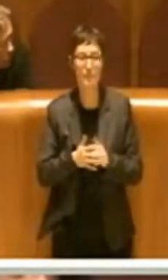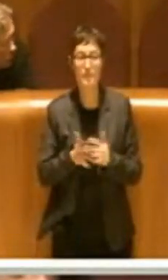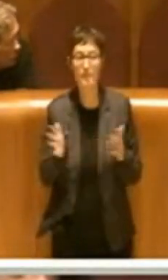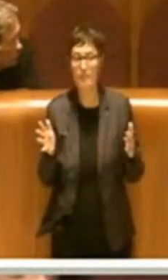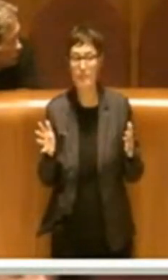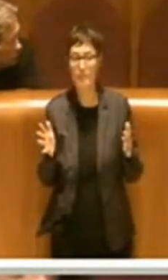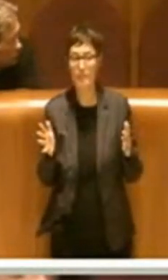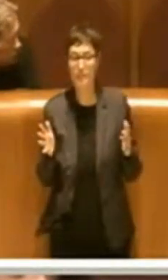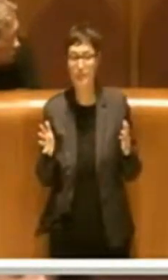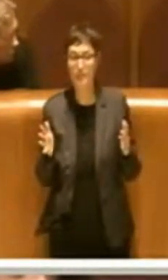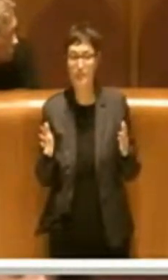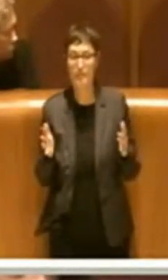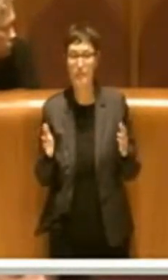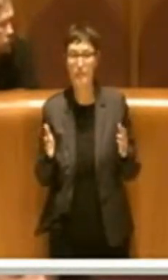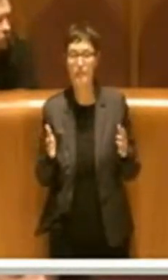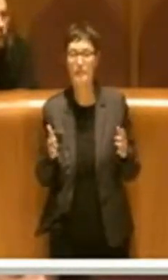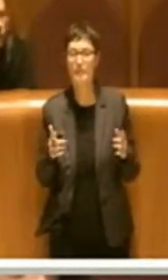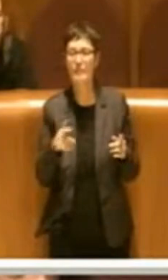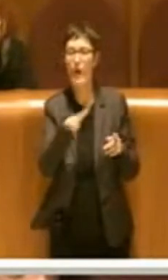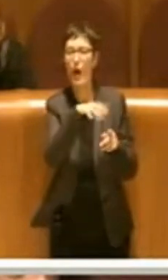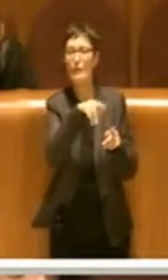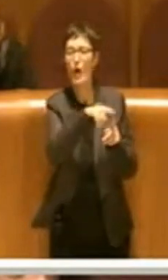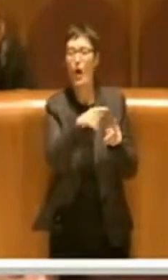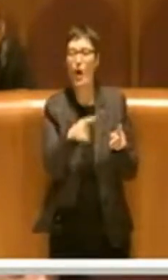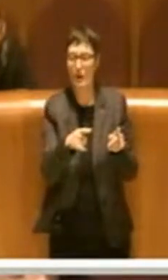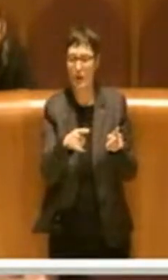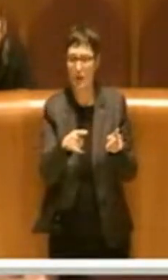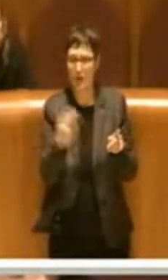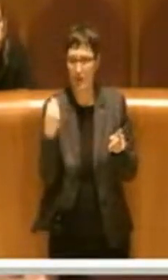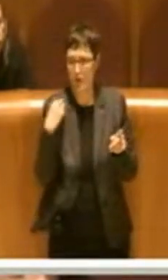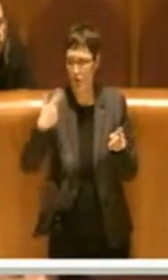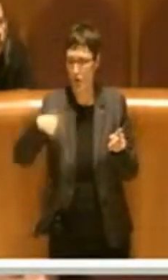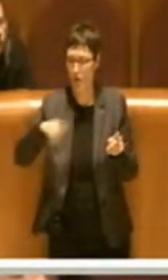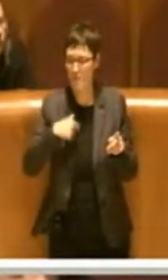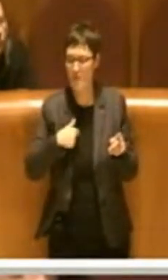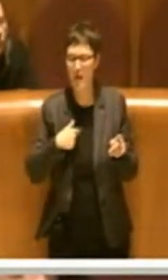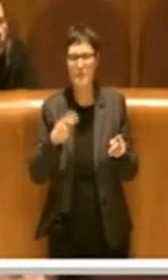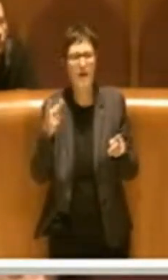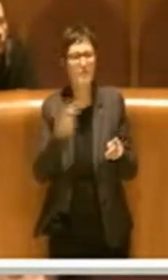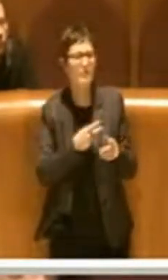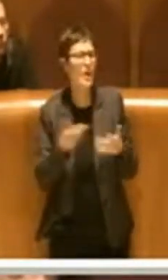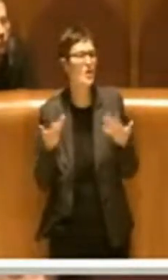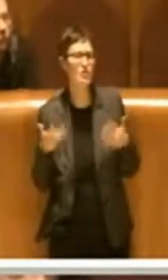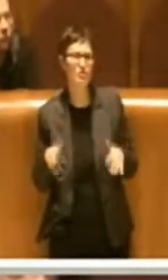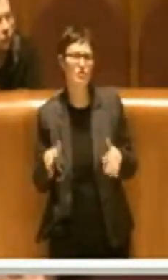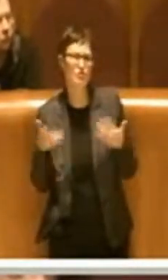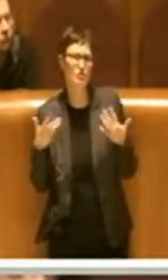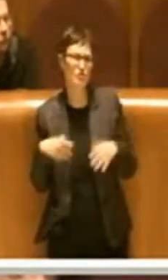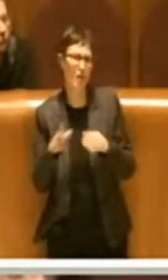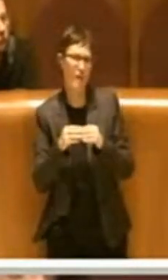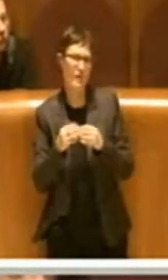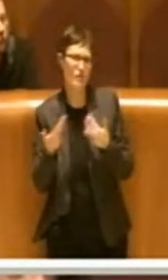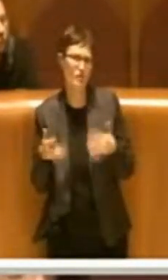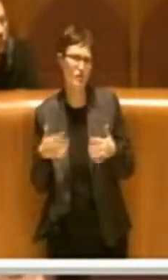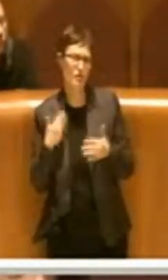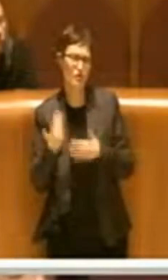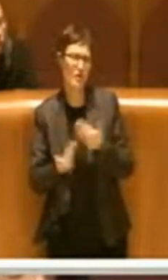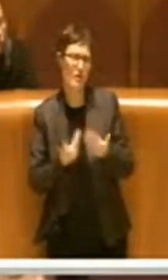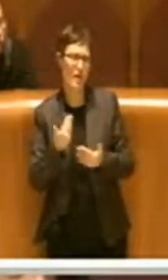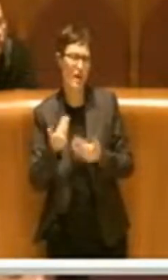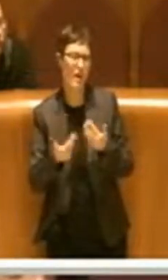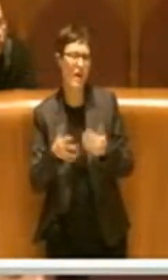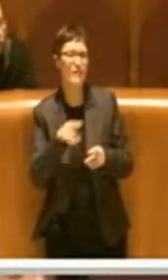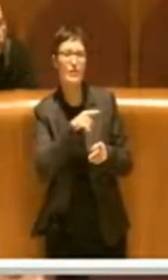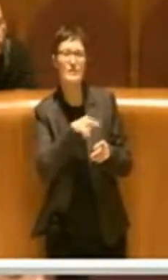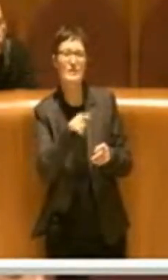Ovviamente quello che voi state chiedendo si sta già facendo. Forse voi non avete le notizie, così come poi vi